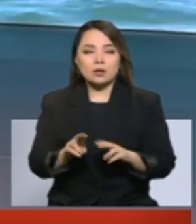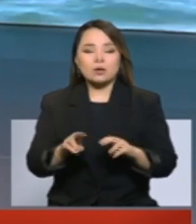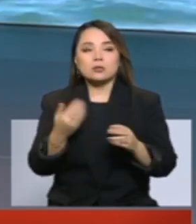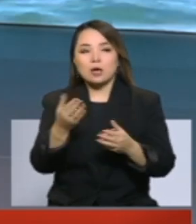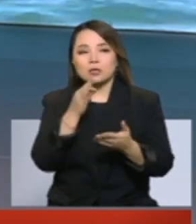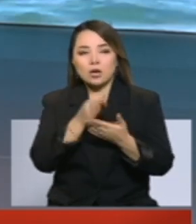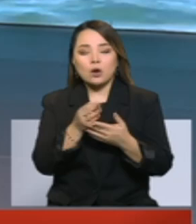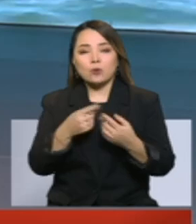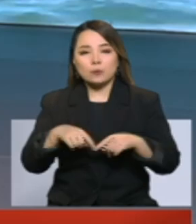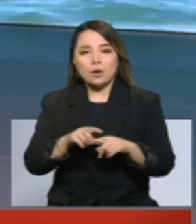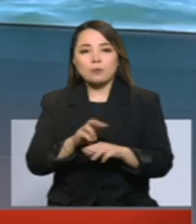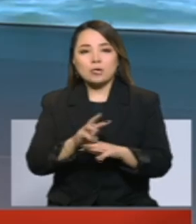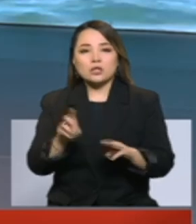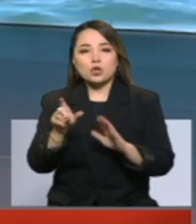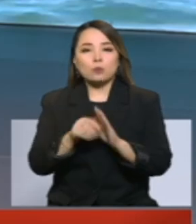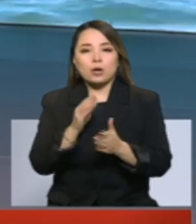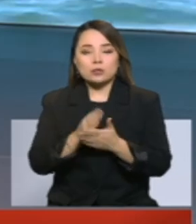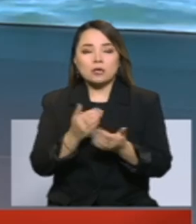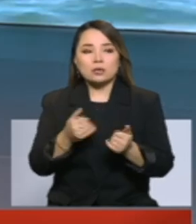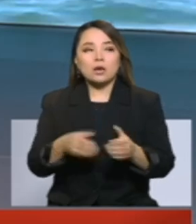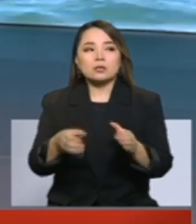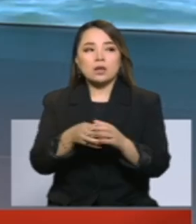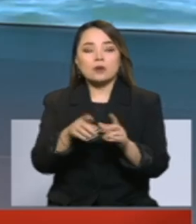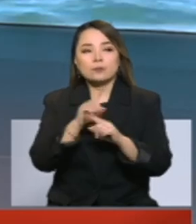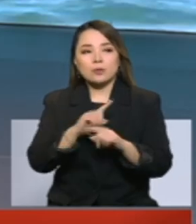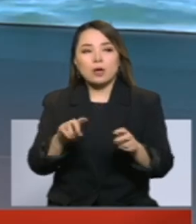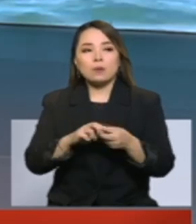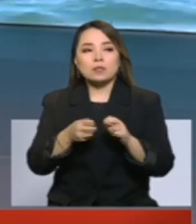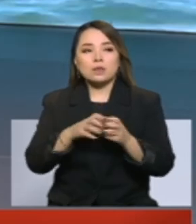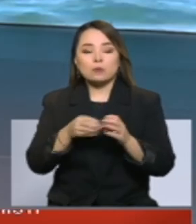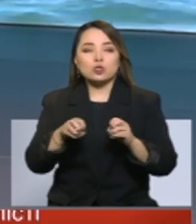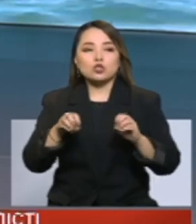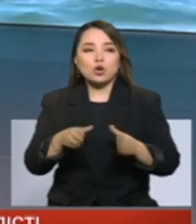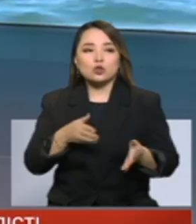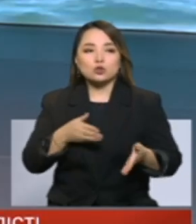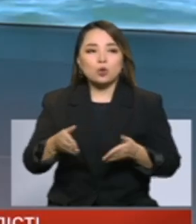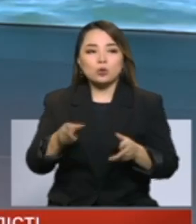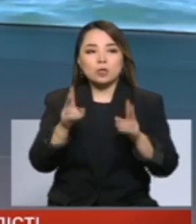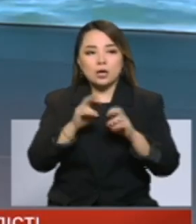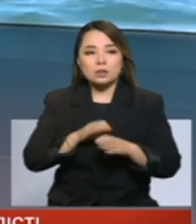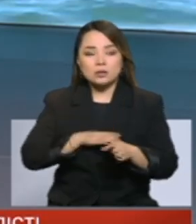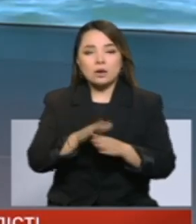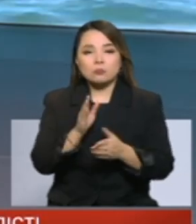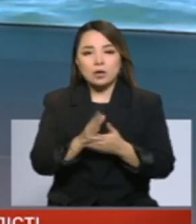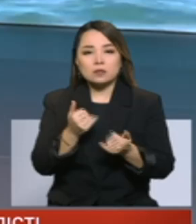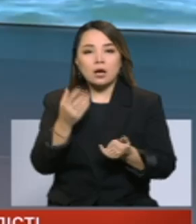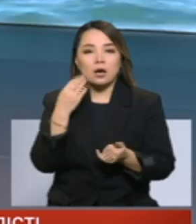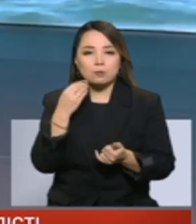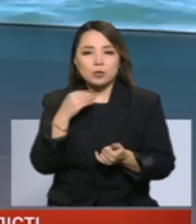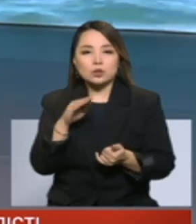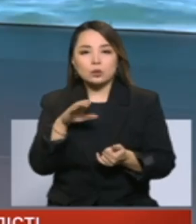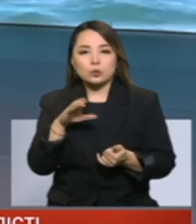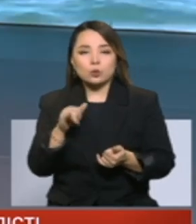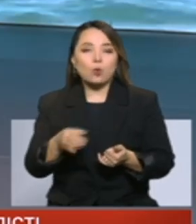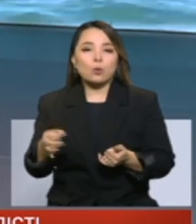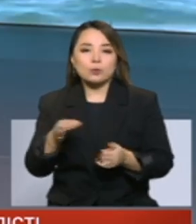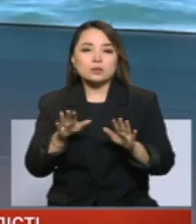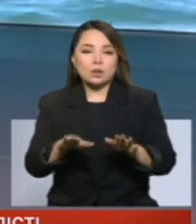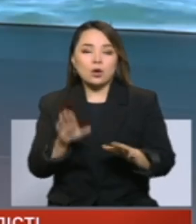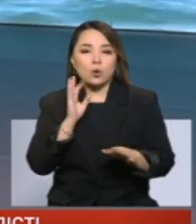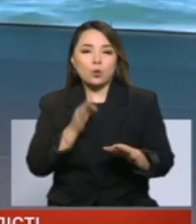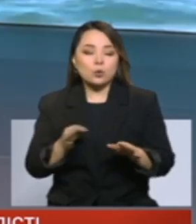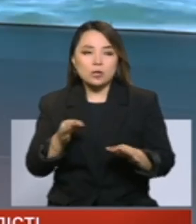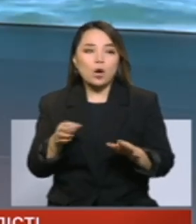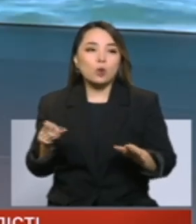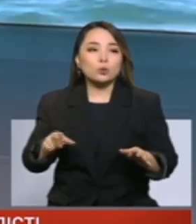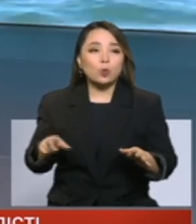орган өкілдері мен мәжіліс депутаттары қазір саладағы өзекті мәселелердің шешу жолын қарастырып жатыр. Ал Алматы және Жетісу облыстарындағы өзен